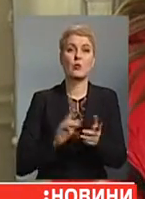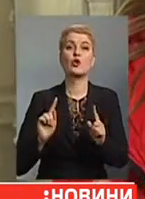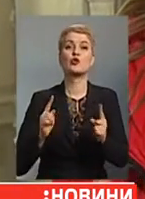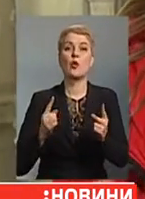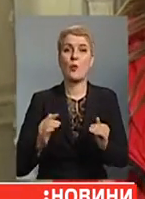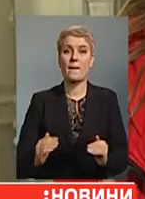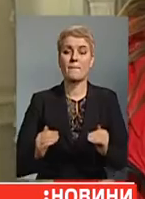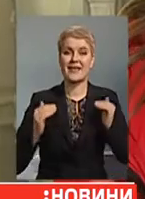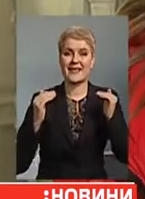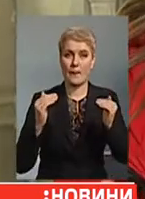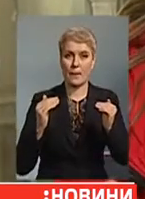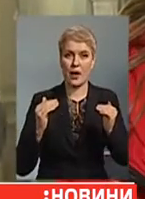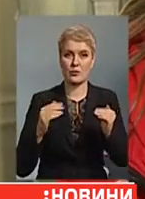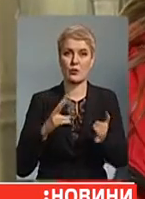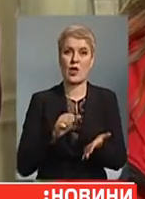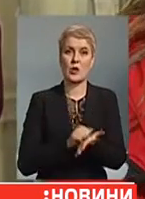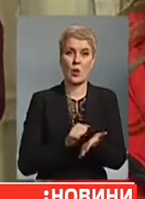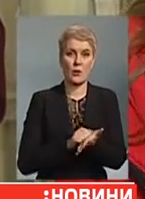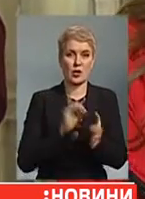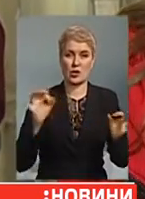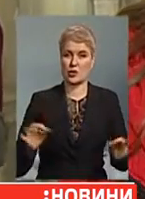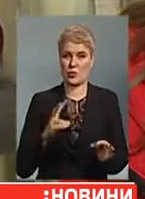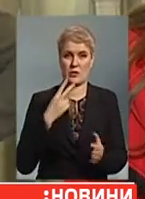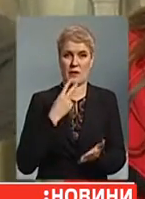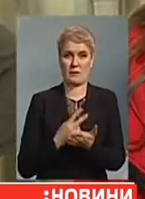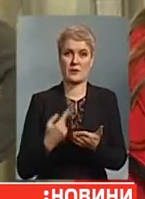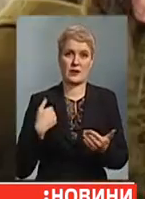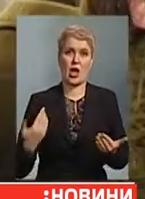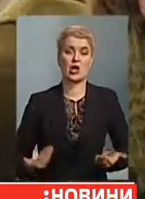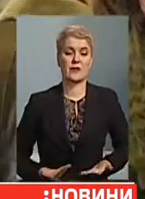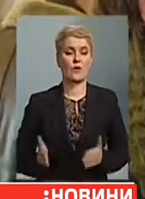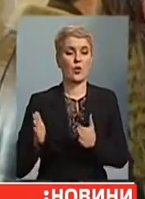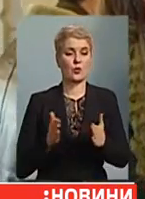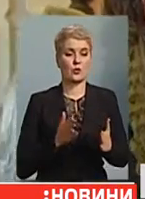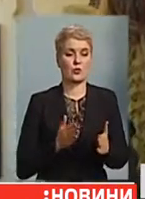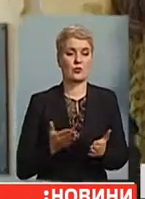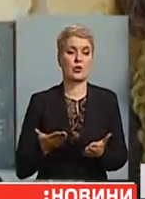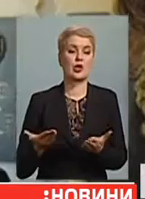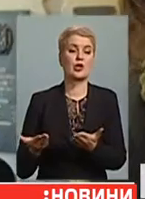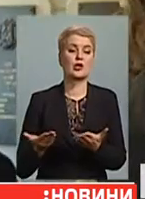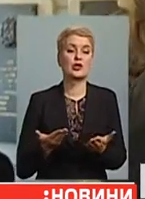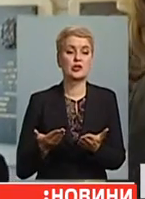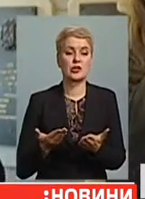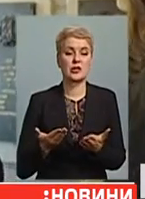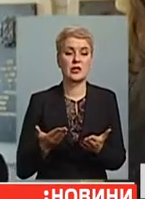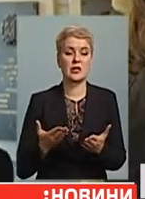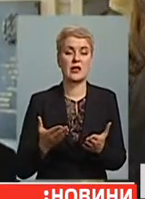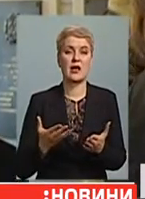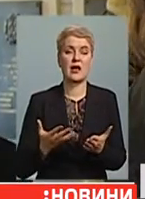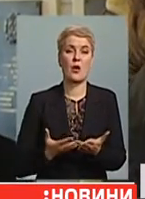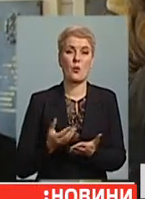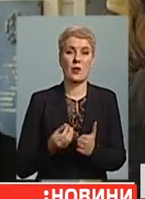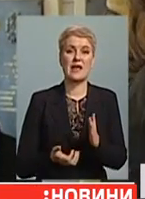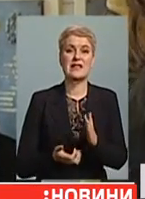піднімають, і те, що на документах, ми цього нічого не бачили. Я проживаю в гуртожитку. Що покриє зменшення